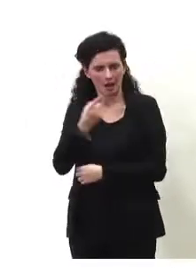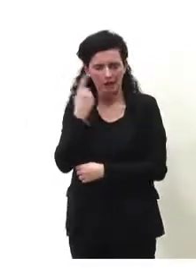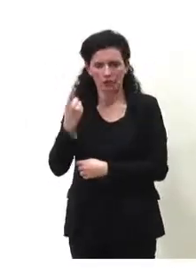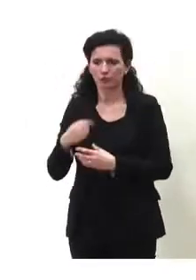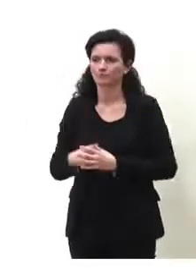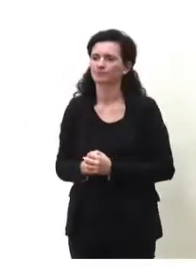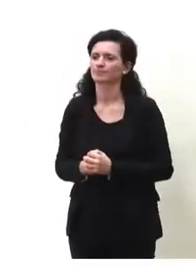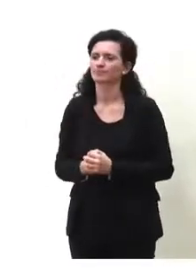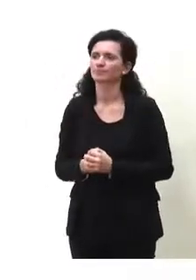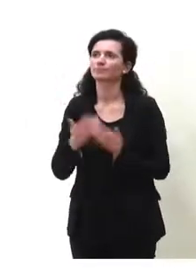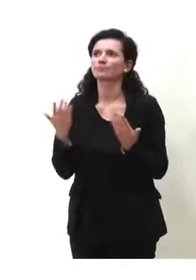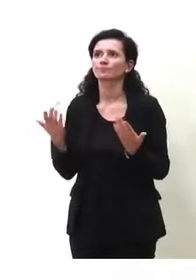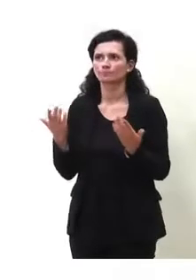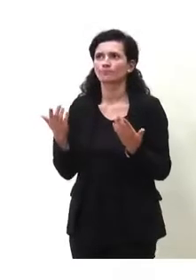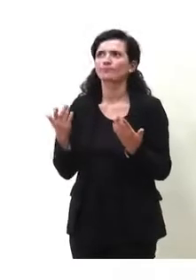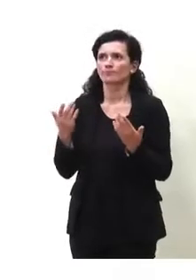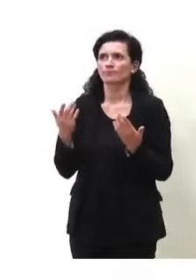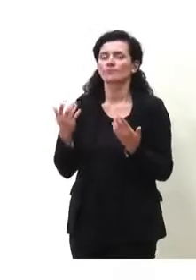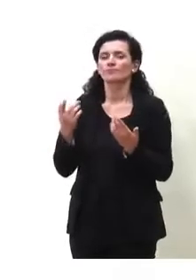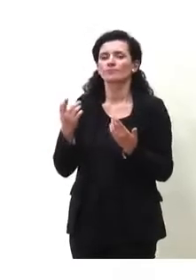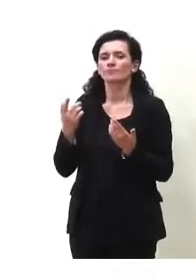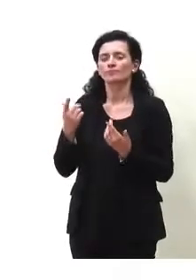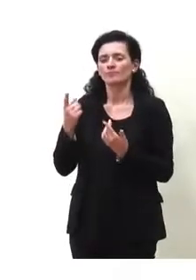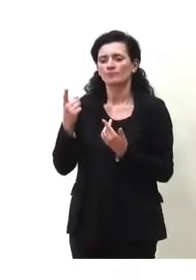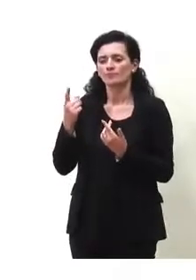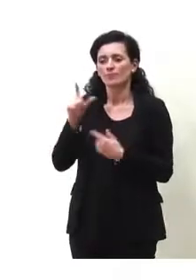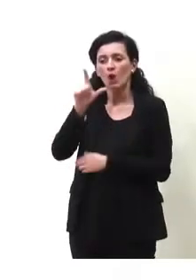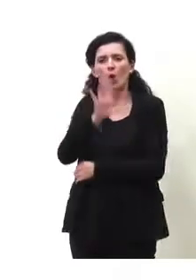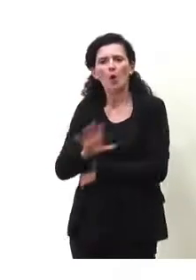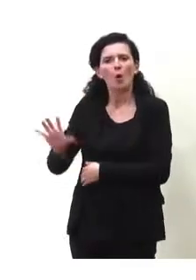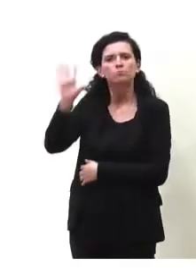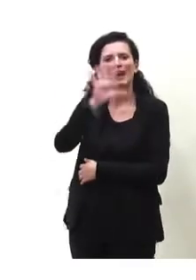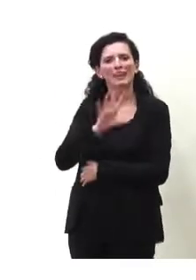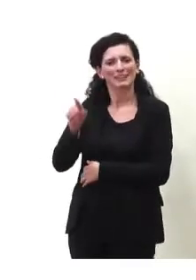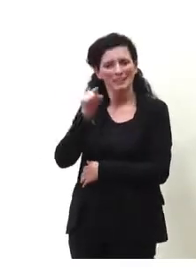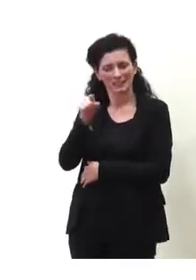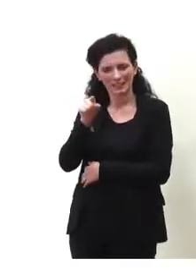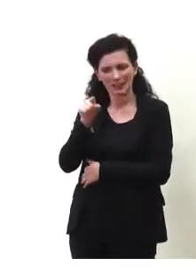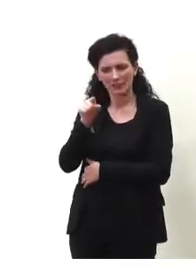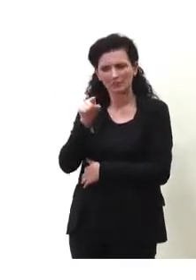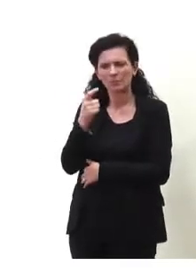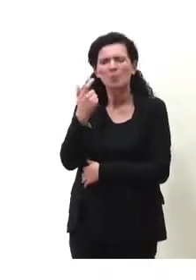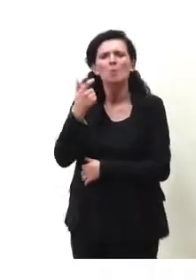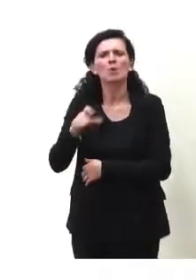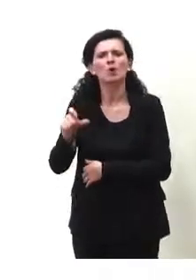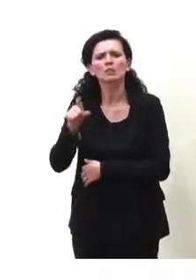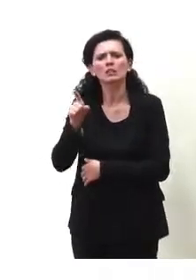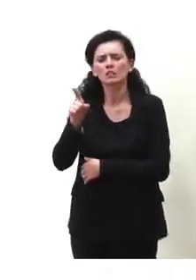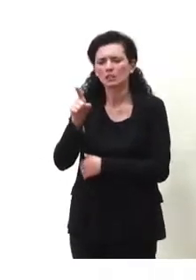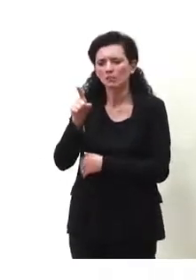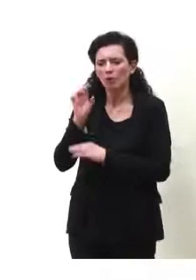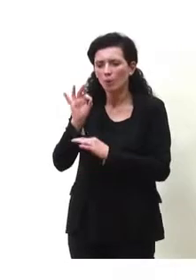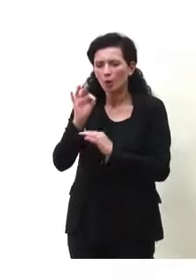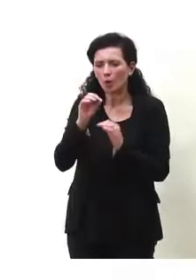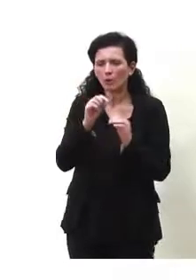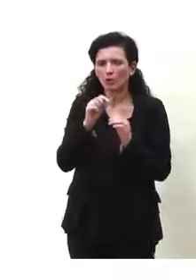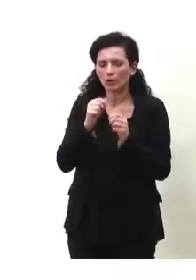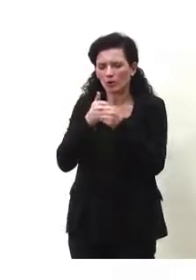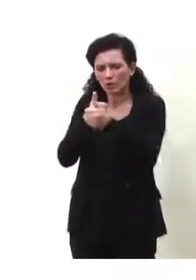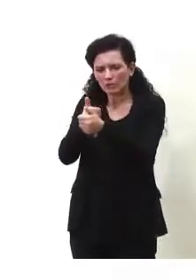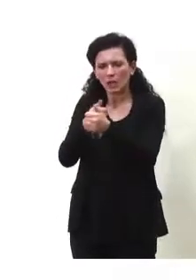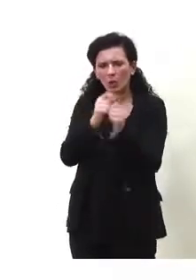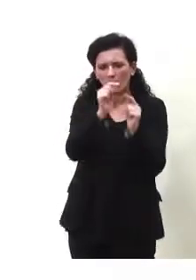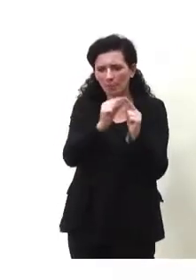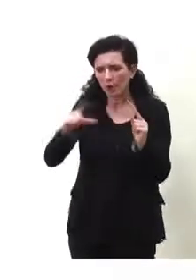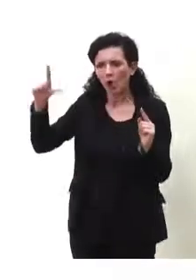Per la Lombardia, perché, ecco, questo è interessante, perché la Lombardia segue perfettamente il grafico, le nostre proiezioni, e